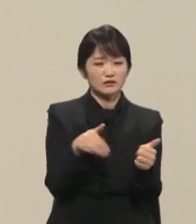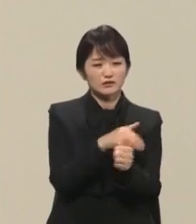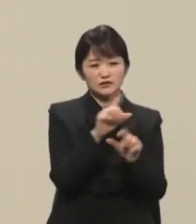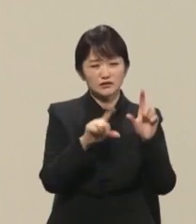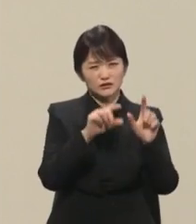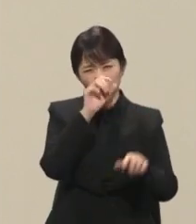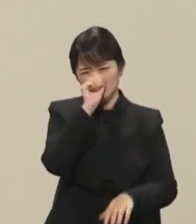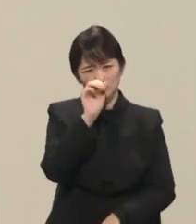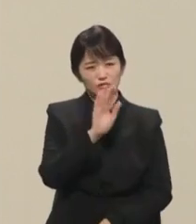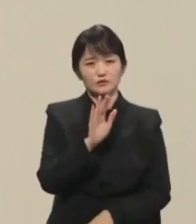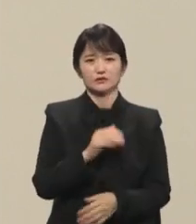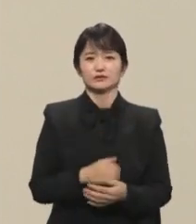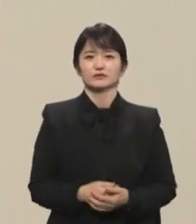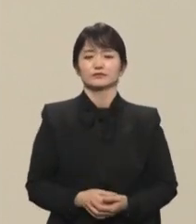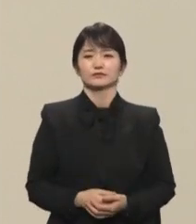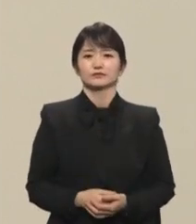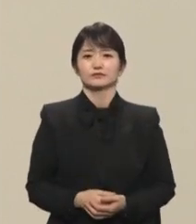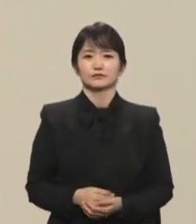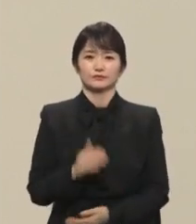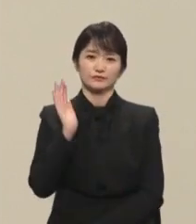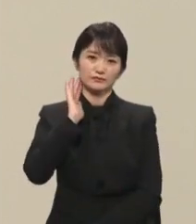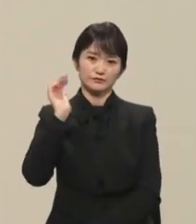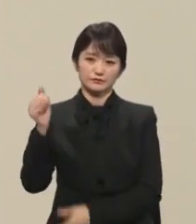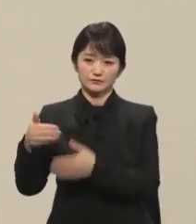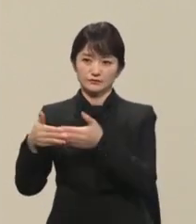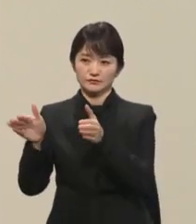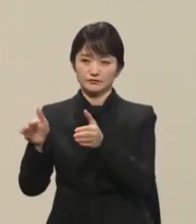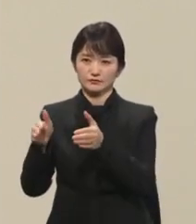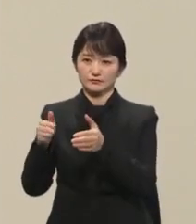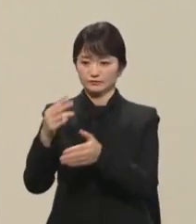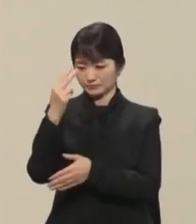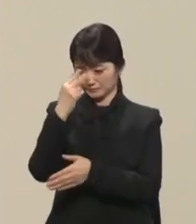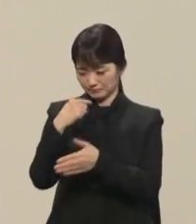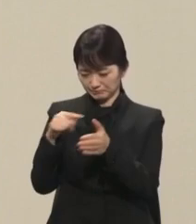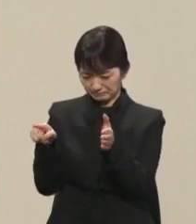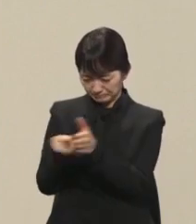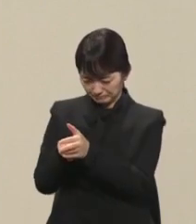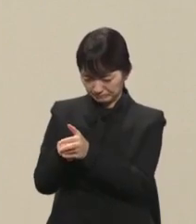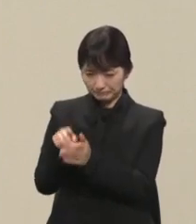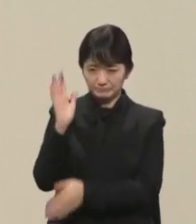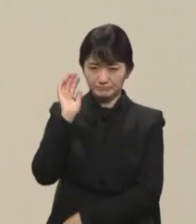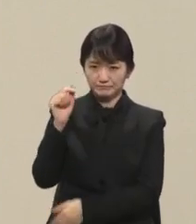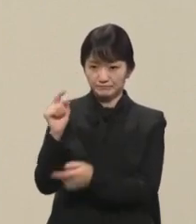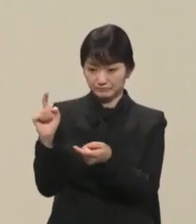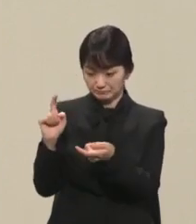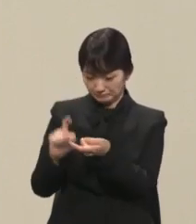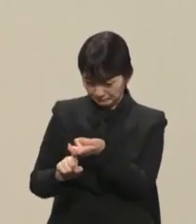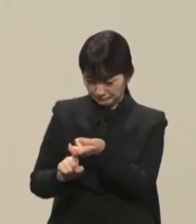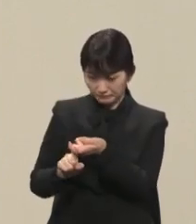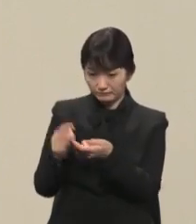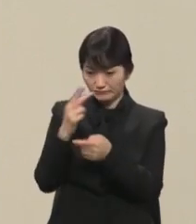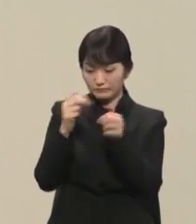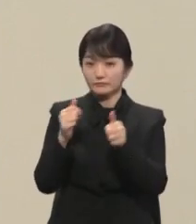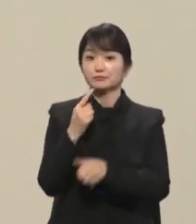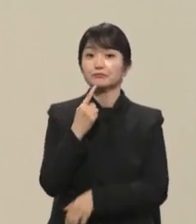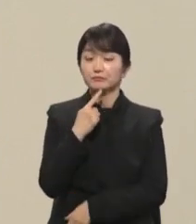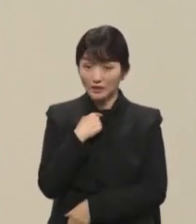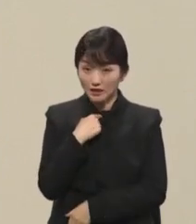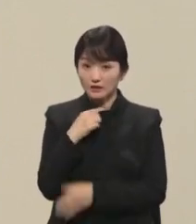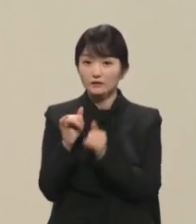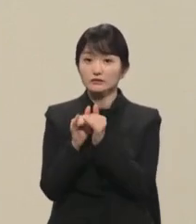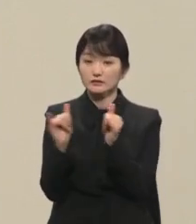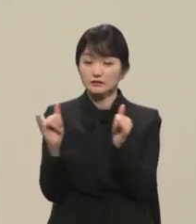수라는 비유 자체가 더 대통령 실에 대해서 맹동적이고 대통령과 친분이 가깝고 혹은 검사 출신이라던 이런 소 소위의